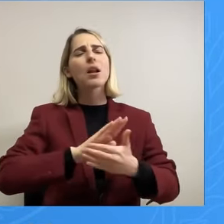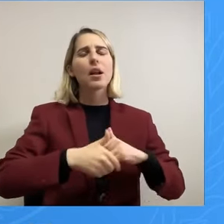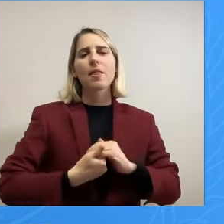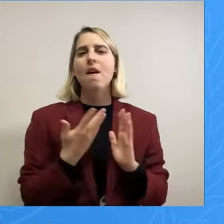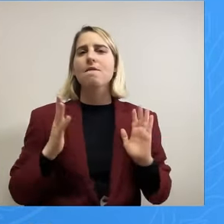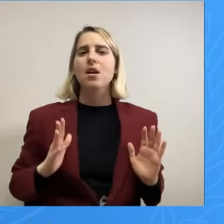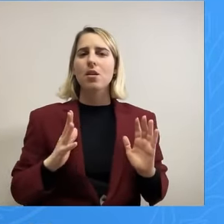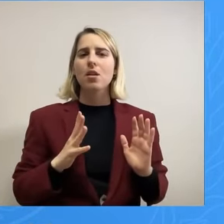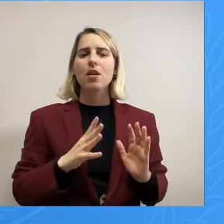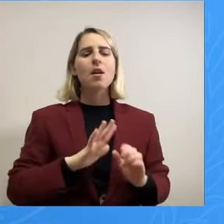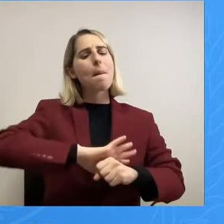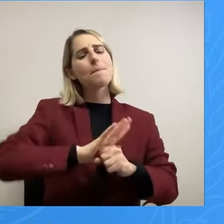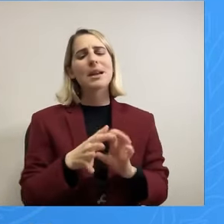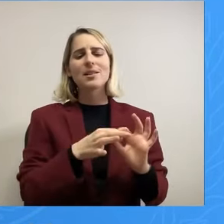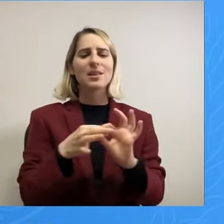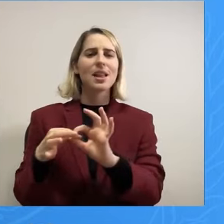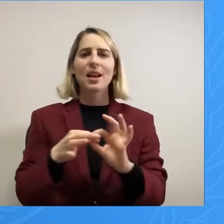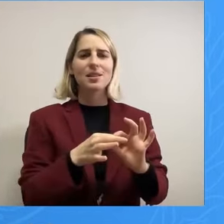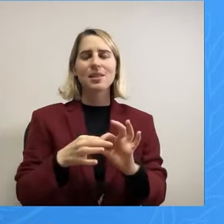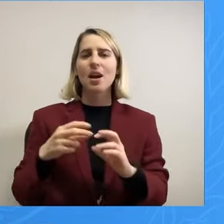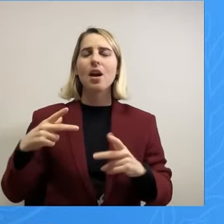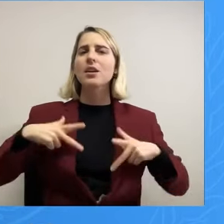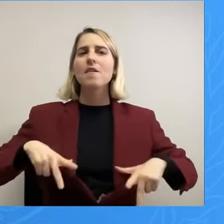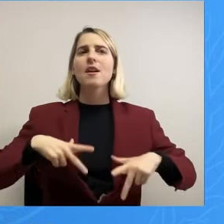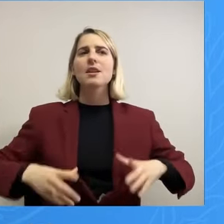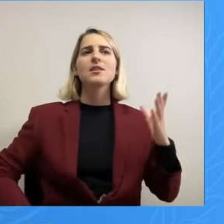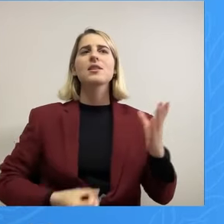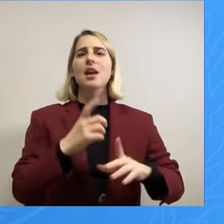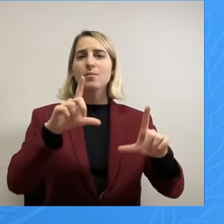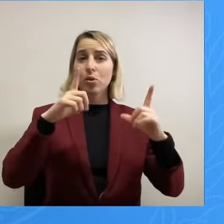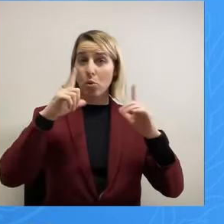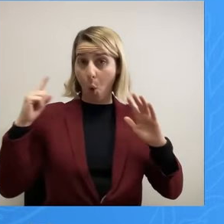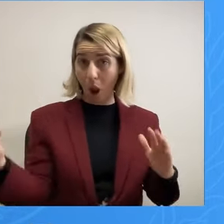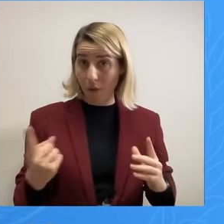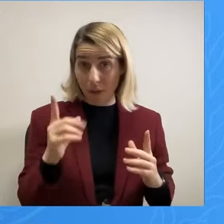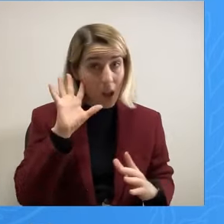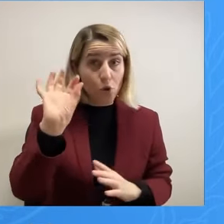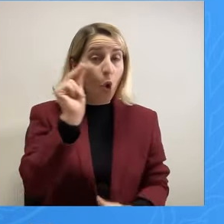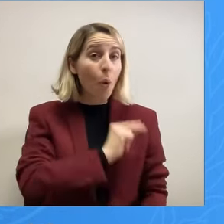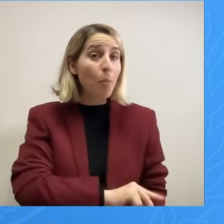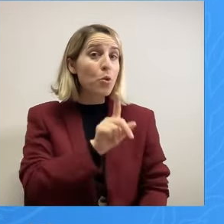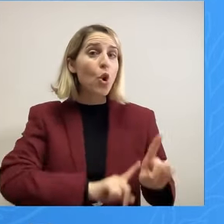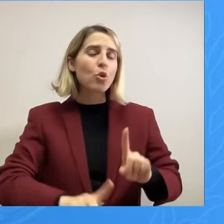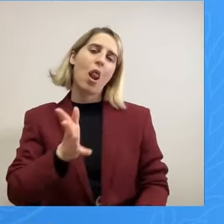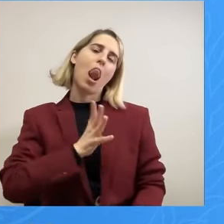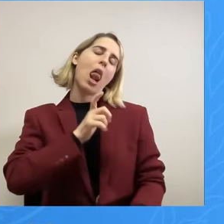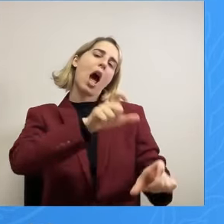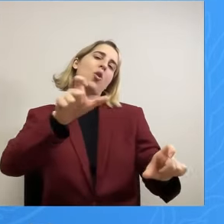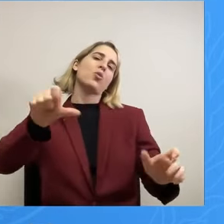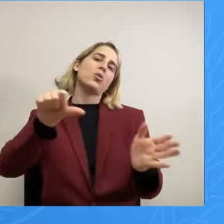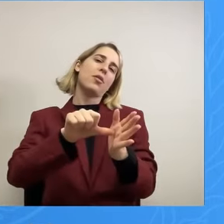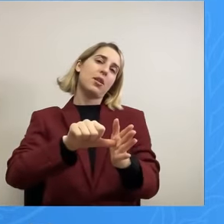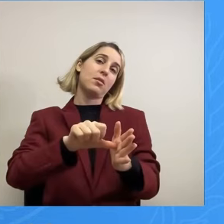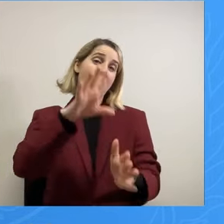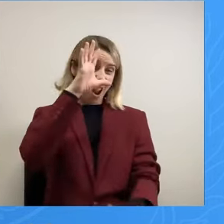Υπάρχει πλήρη συνεργασία με την κυβέρνηση Νέας Δημοκρατίας. Όλα αυτά για το καλό του λαού της Αθήνας. Γι' αυτό αλήθεια